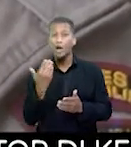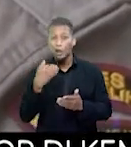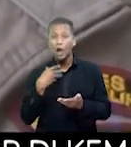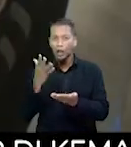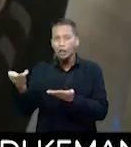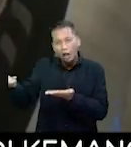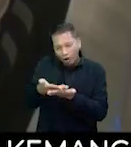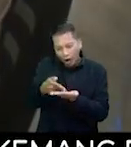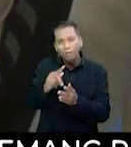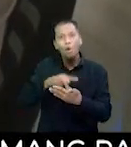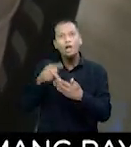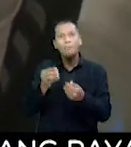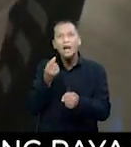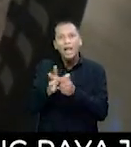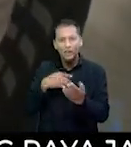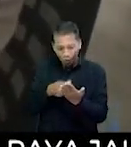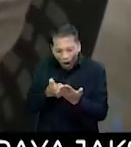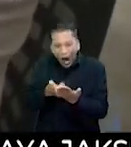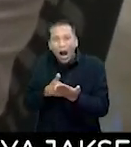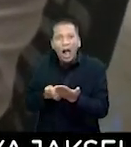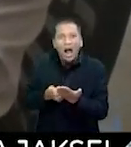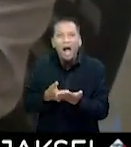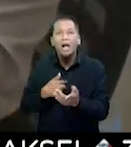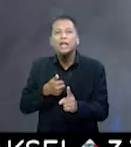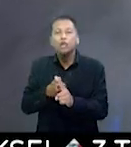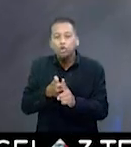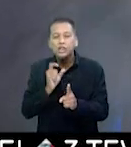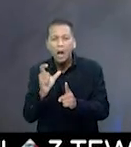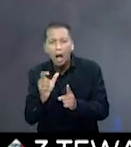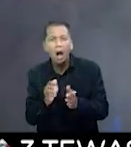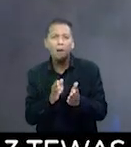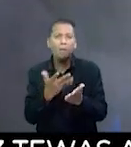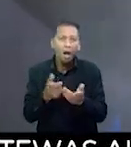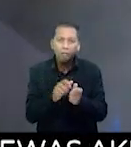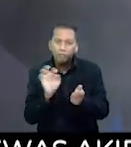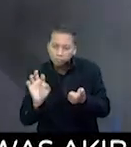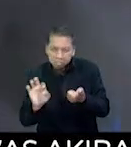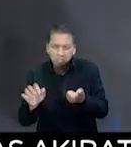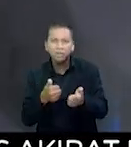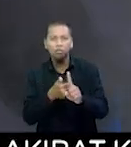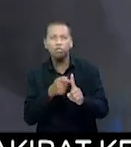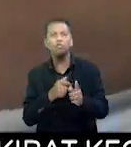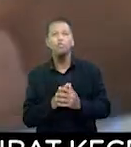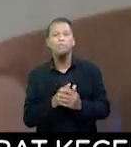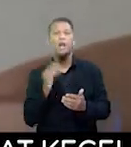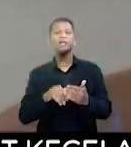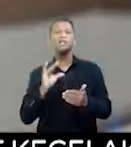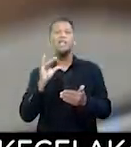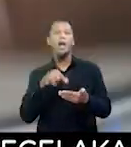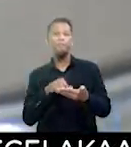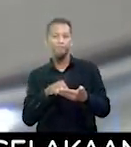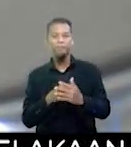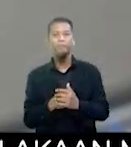gratis transfer antar bank, korban mengikuti petunjuk aplikasi platform bank dari akun Instagram. Dari pengiriman SMS dari